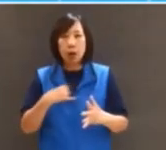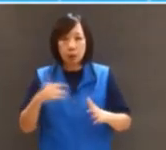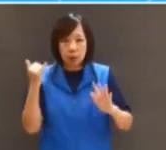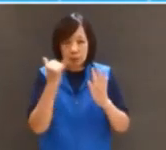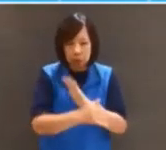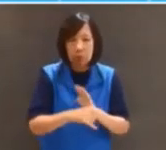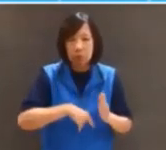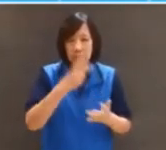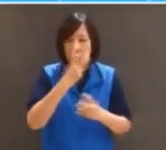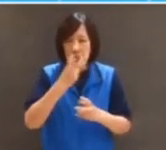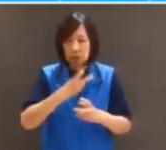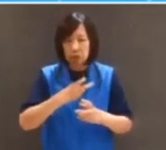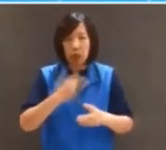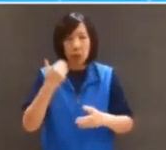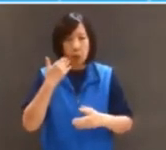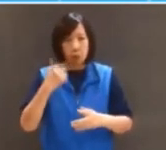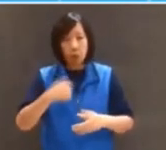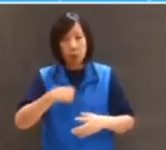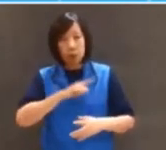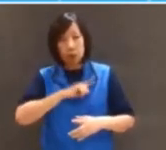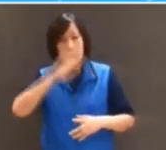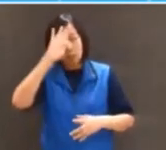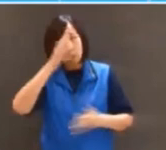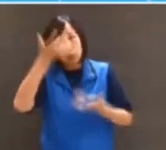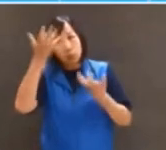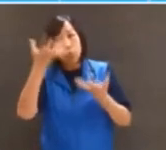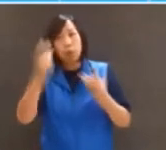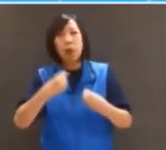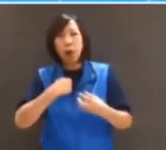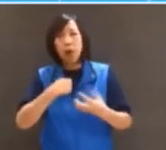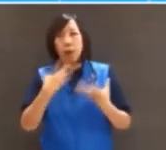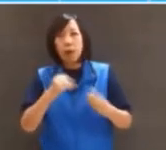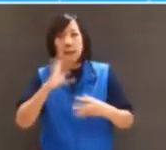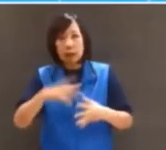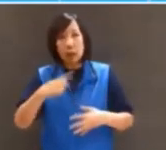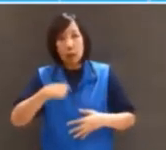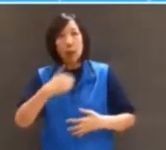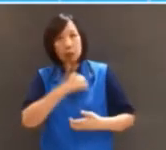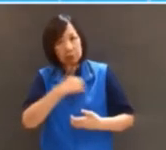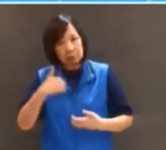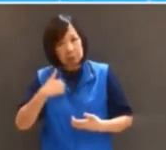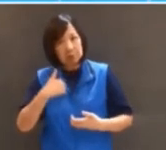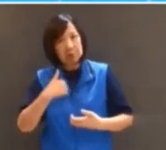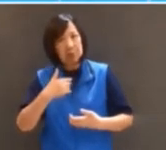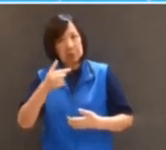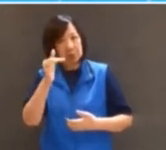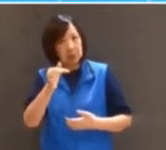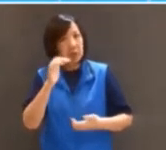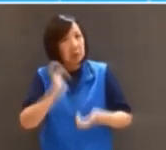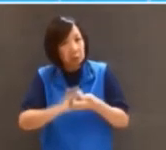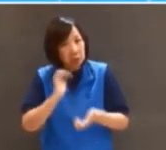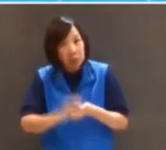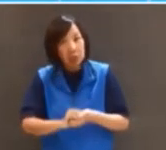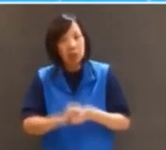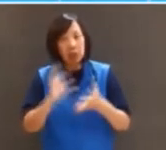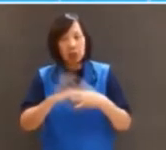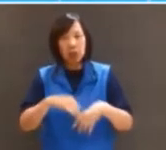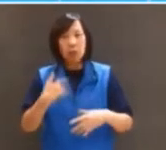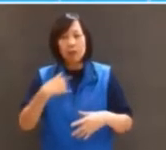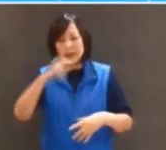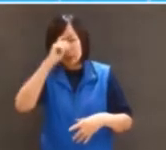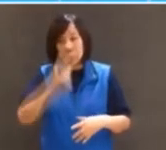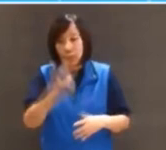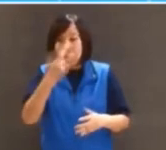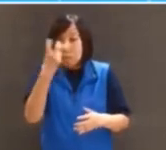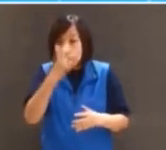无症状的确诊者赶快找出来，可以让自己的身体很快速的恢复健康，所以这个很重要。所